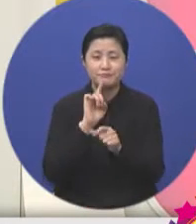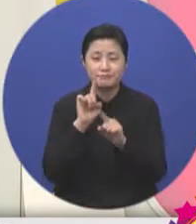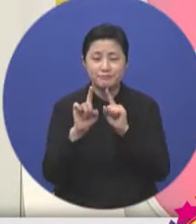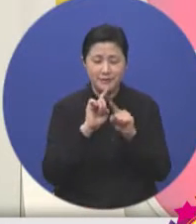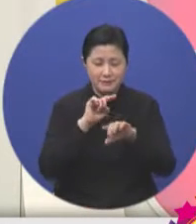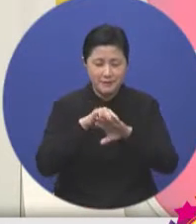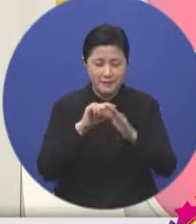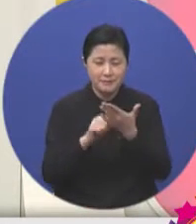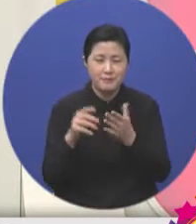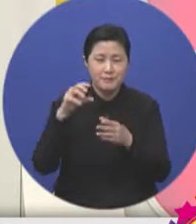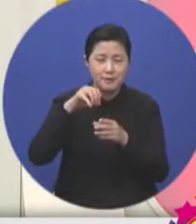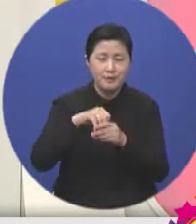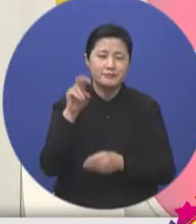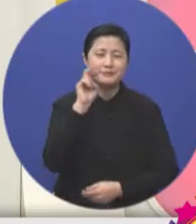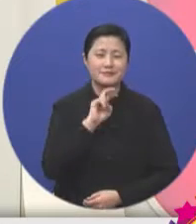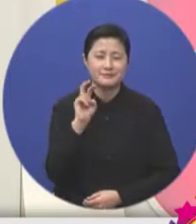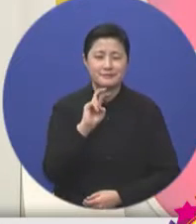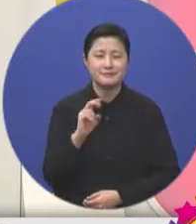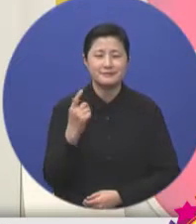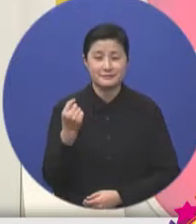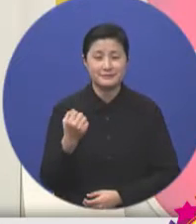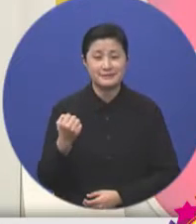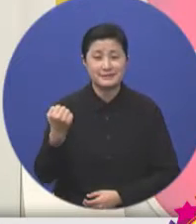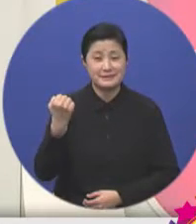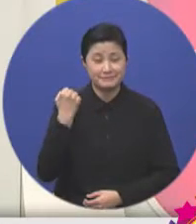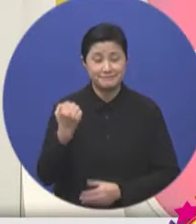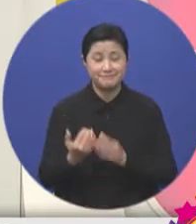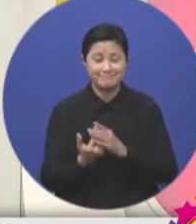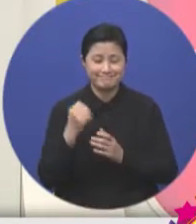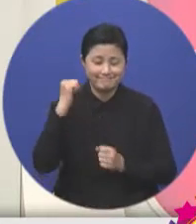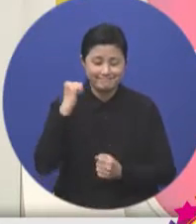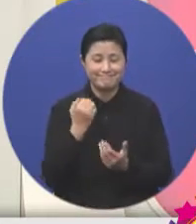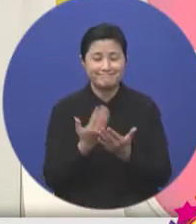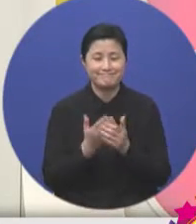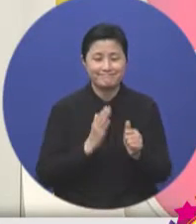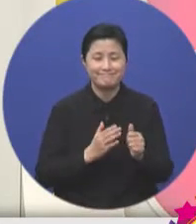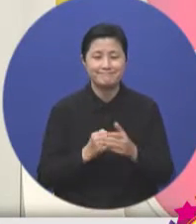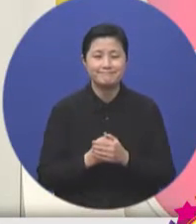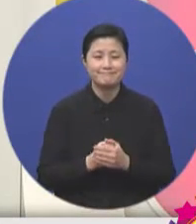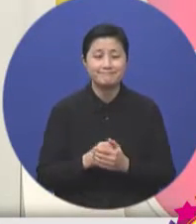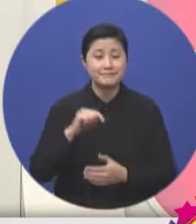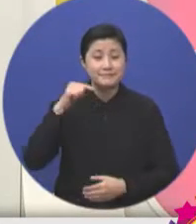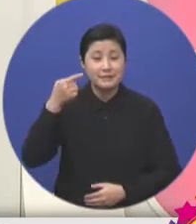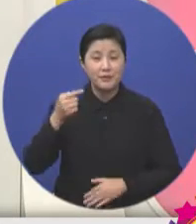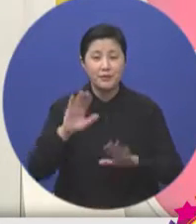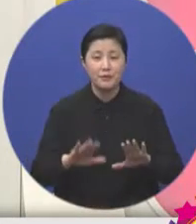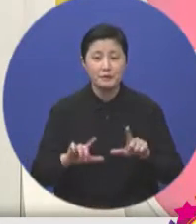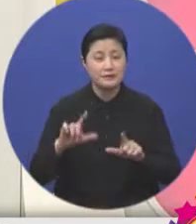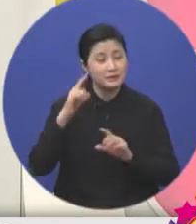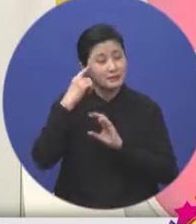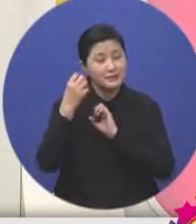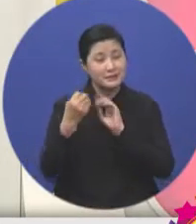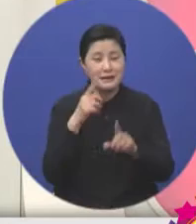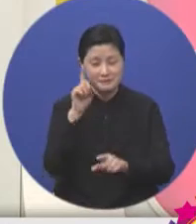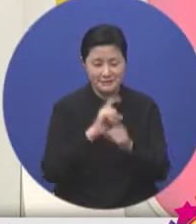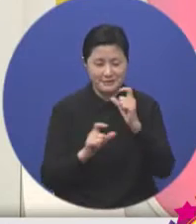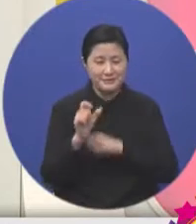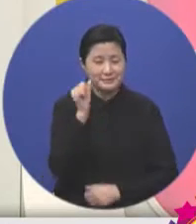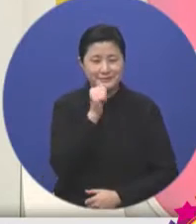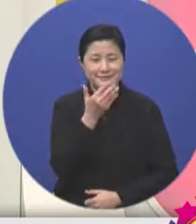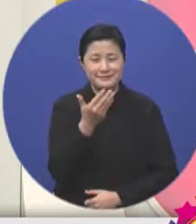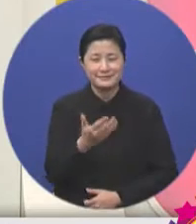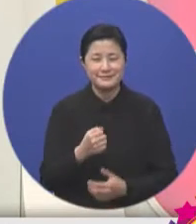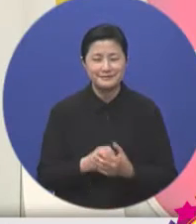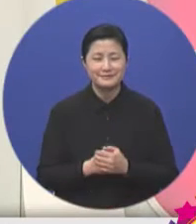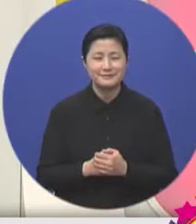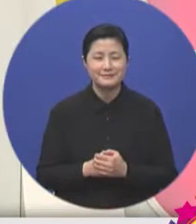게 아닌가 그런 생각이 드네요. 힘내시고요. 파이팅입니다. 파이팅. 자 다음은요. 오늘의 네. 퀴즈 다시 한번 소개해드리도록 네, 네, 네.